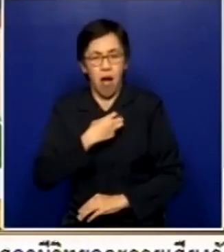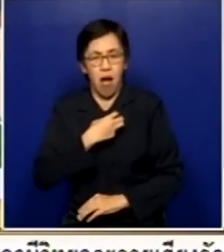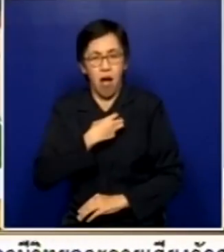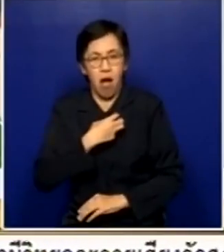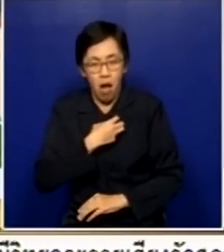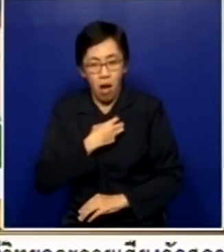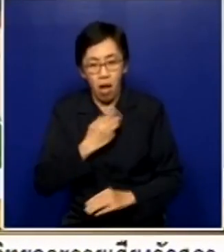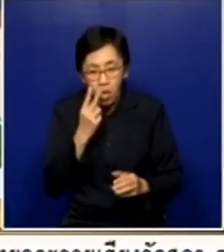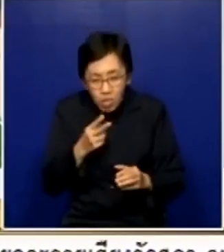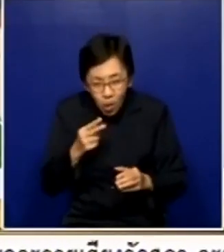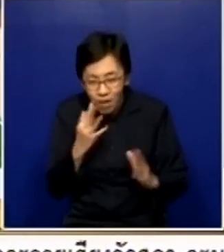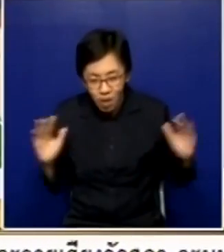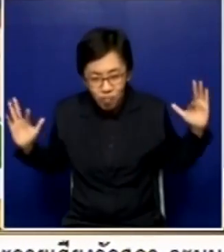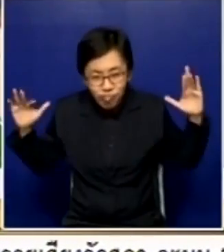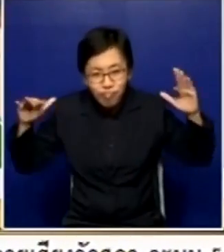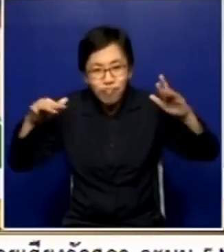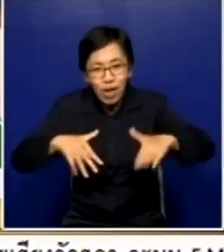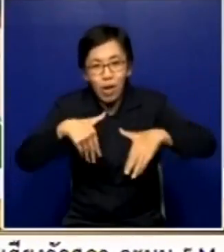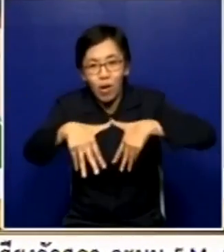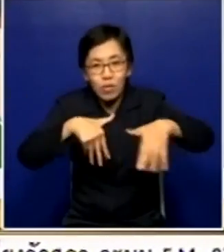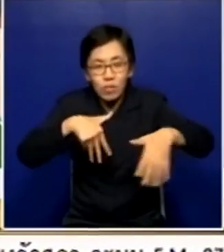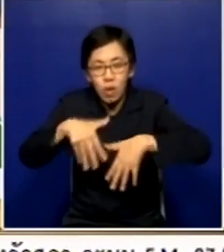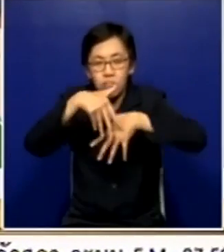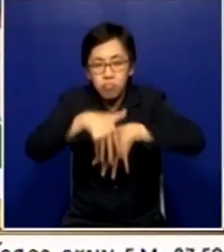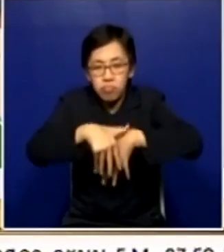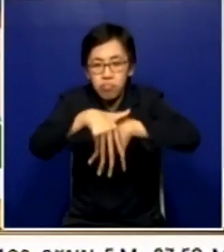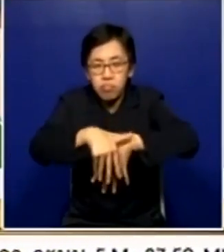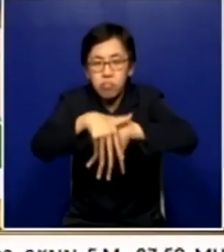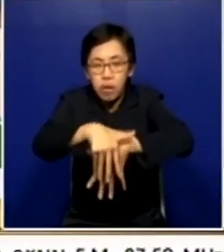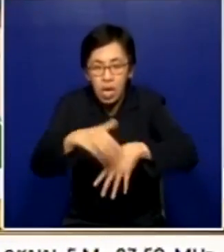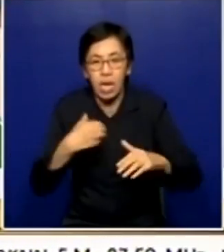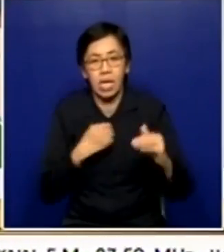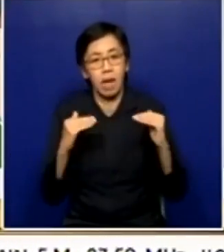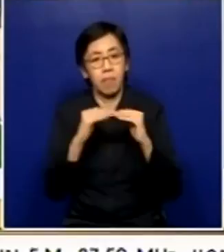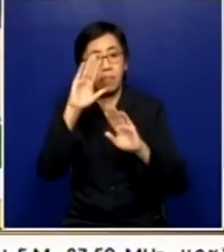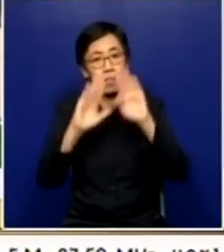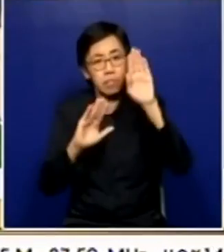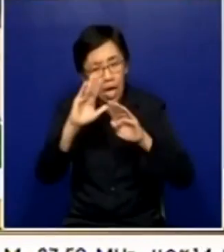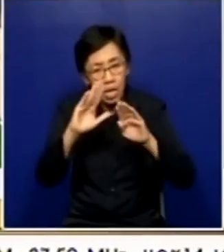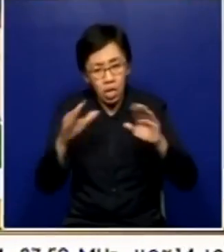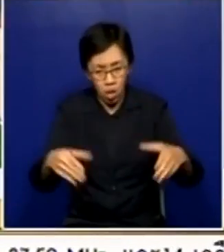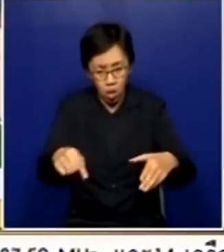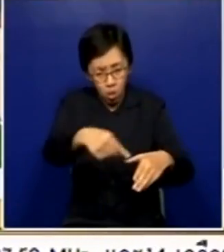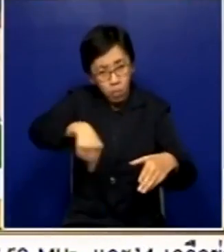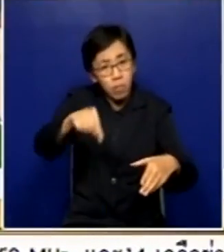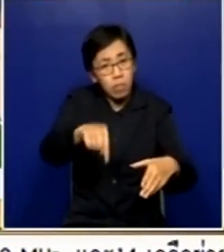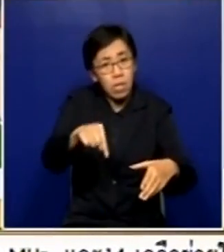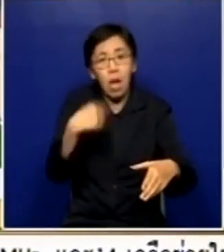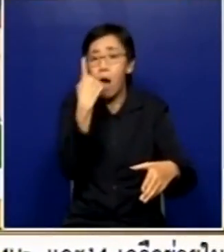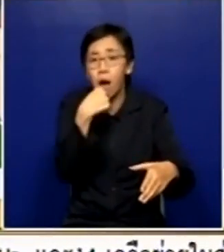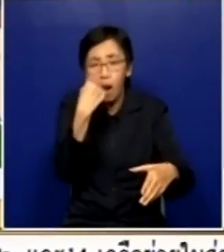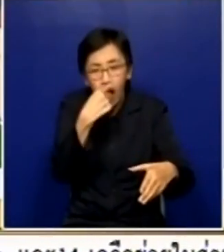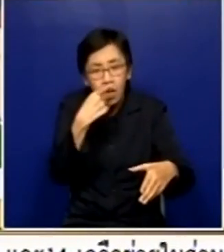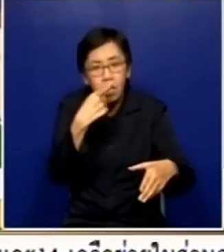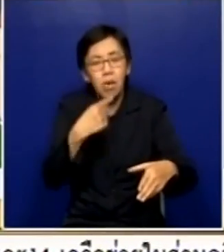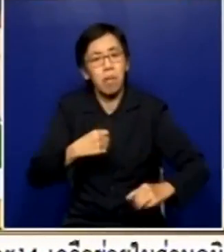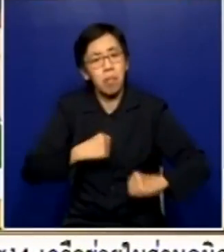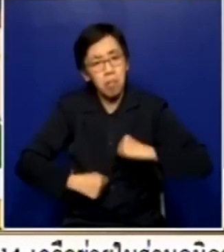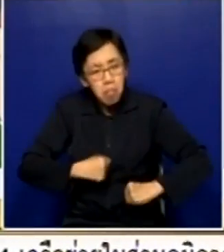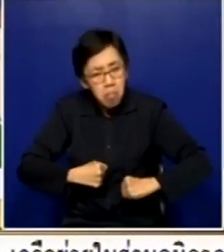ช้อนถนนอยู่ไหนนั้นจำนวนนะเป็นคนรุ่นไหนฉันไม่เห็น